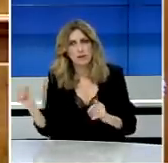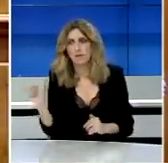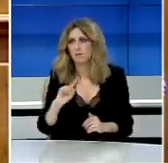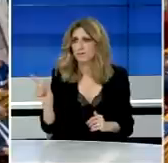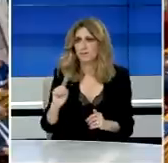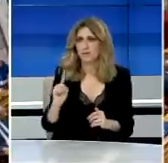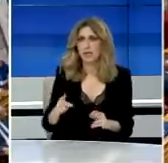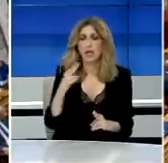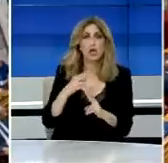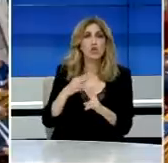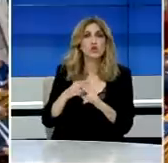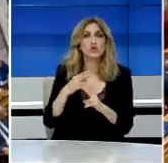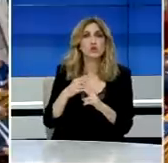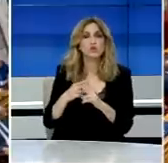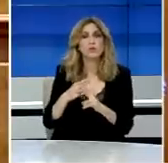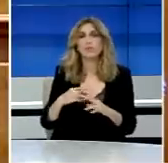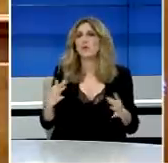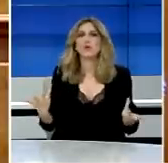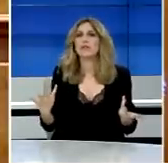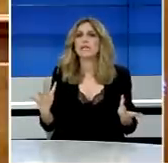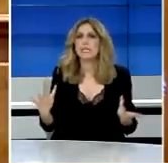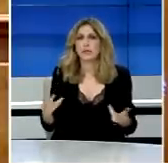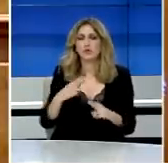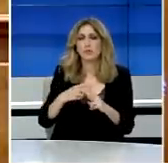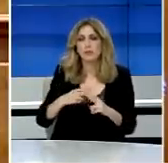αν στο τέλος της ημέρας έχει κοινωνικό πρόσημο η πολιτική του.